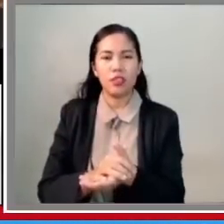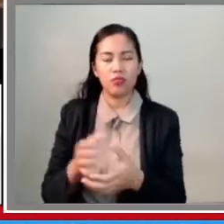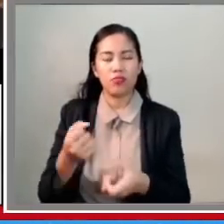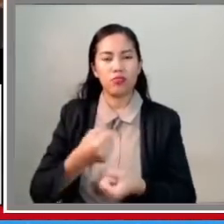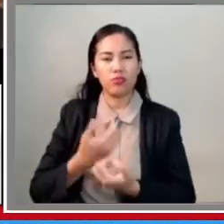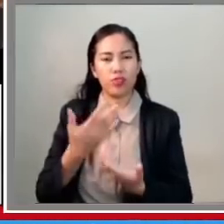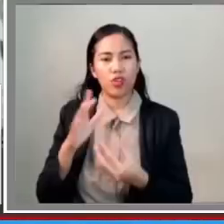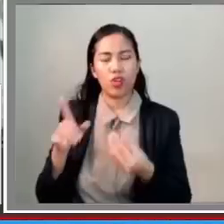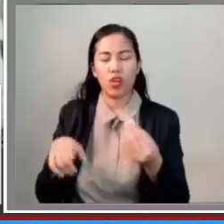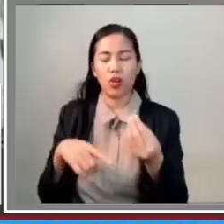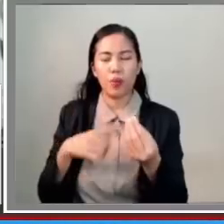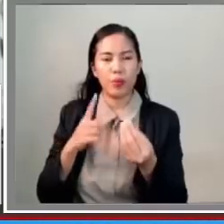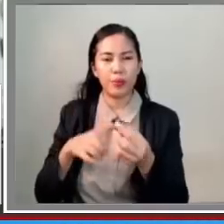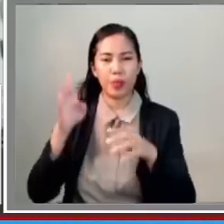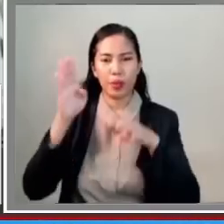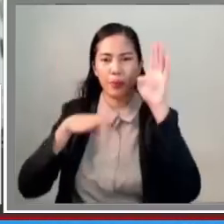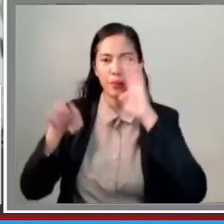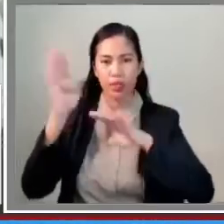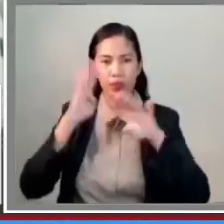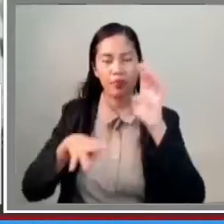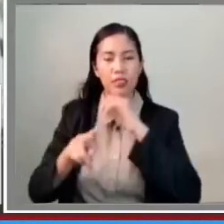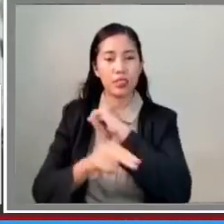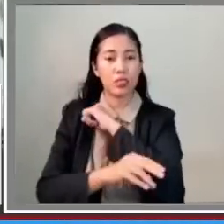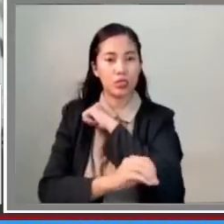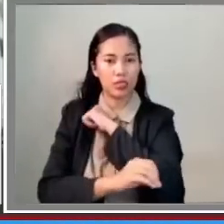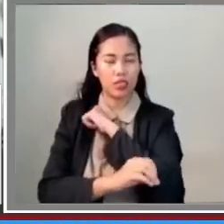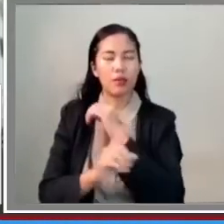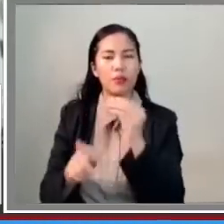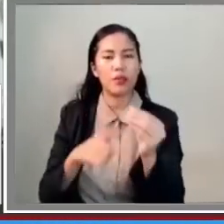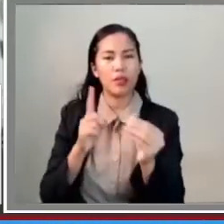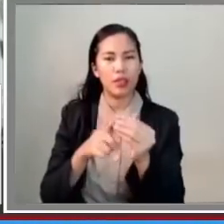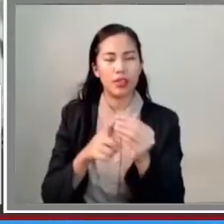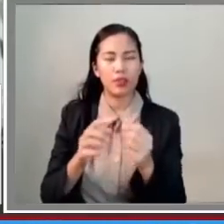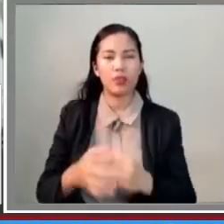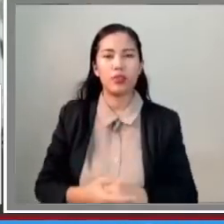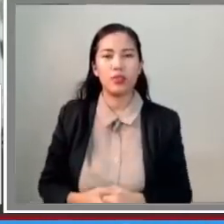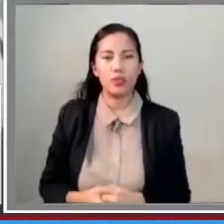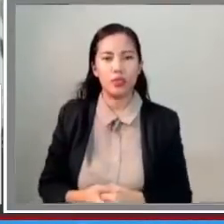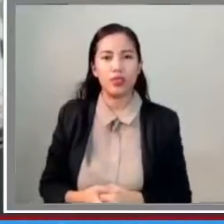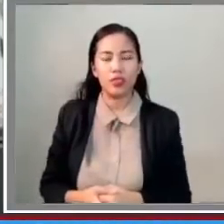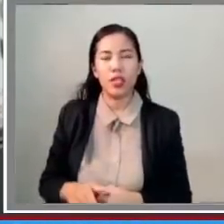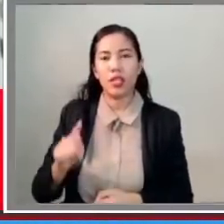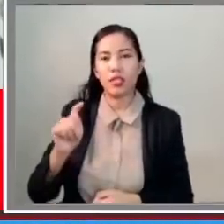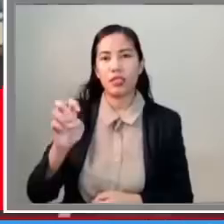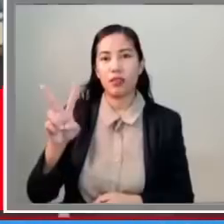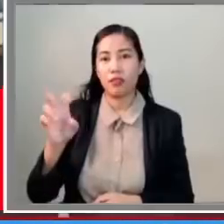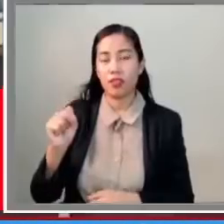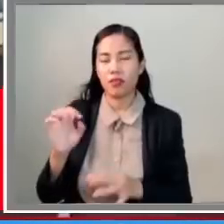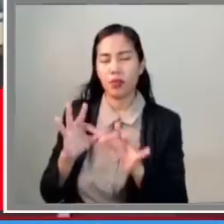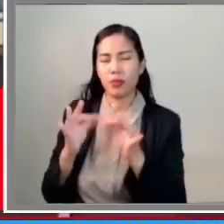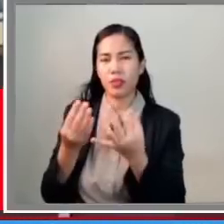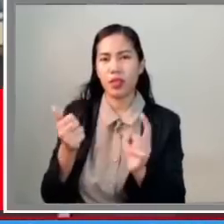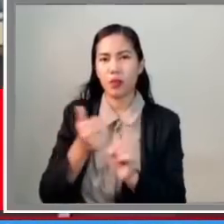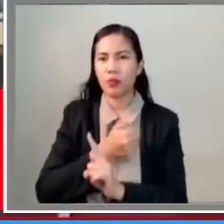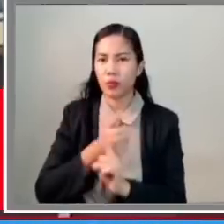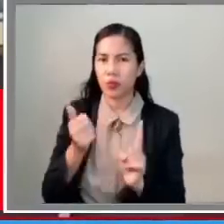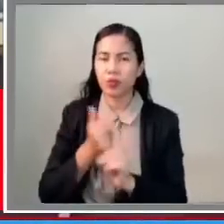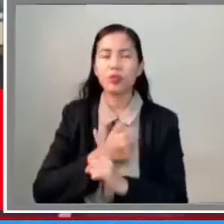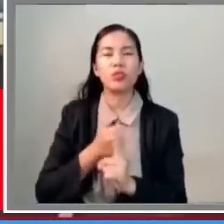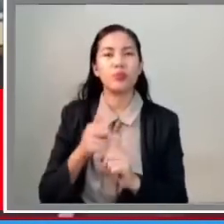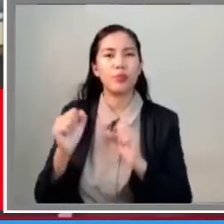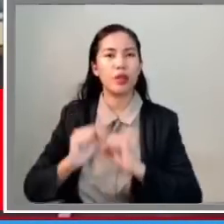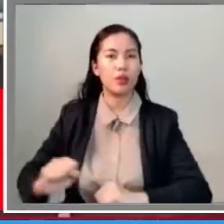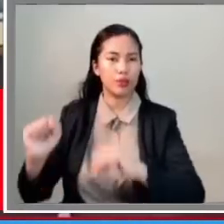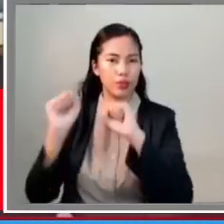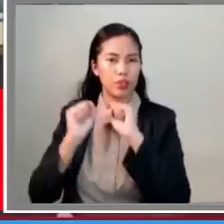Negros Oriental dahil umano sa pag-abuso ng mga tebe sa pera at kapangyarihan nila. May problema raw sa kapulisan na magpapablotter